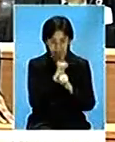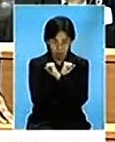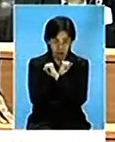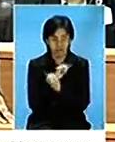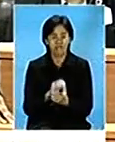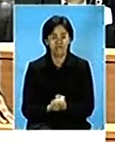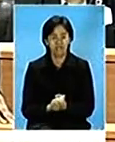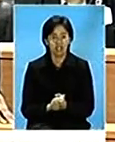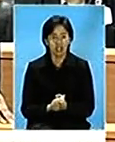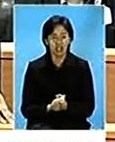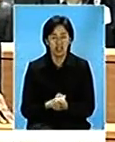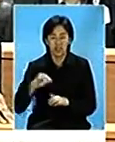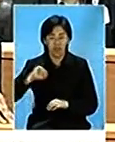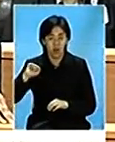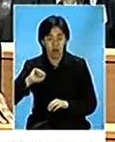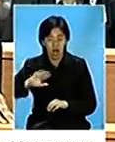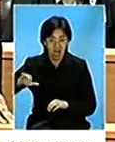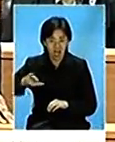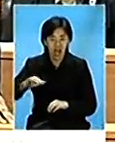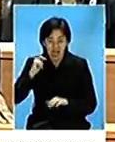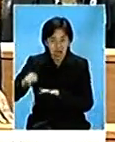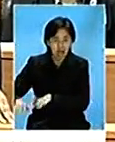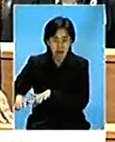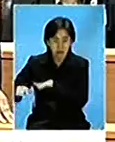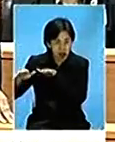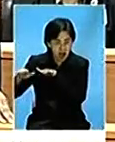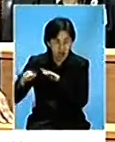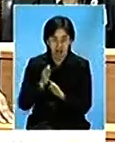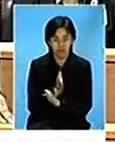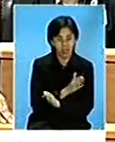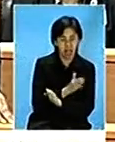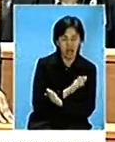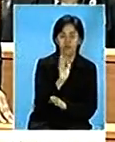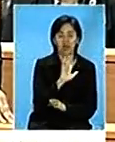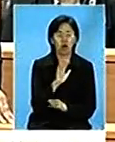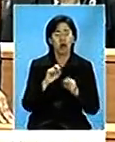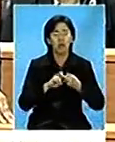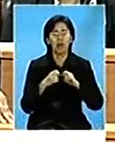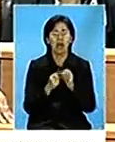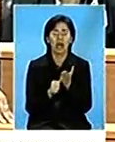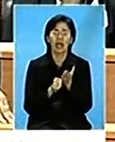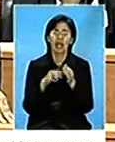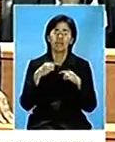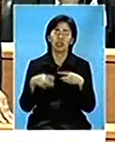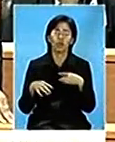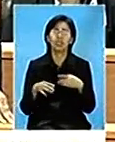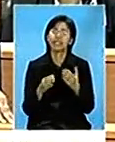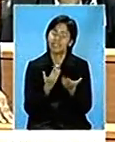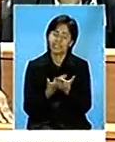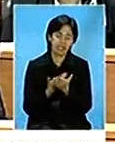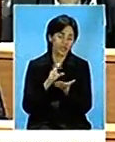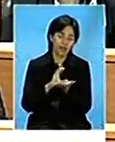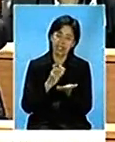ฝั่งถนนฝั่งขวานี่ยังไงถ้าเกิดมีโอกาสท่วมคือจมน้ำอย่างเดียวท่านประธานครับนี่คือการแก้ไขปัญหาปลายทางของกรุงเทพมหานครในการใช้งบประมา